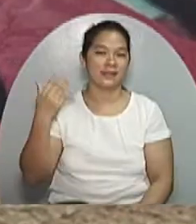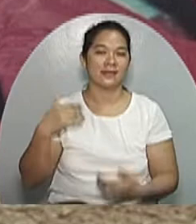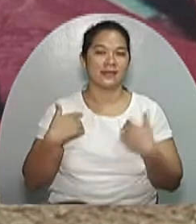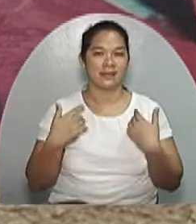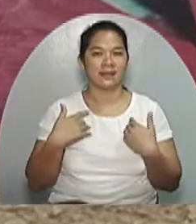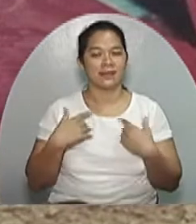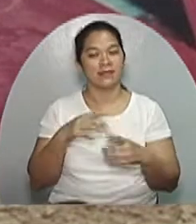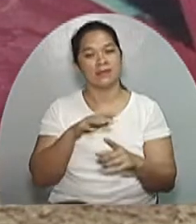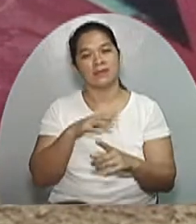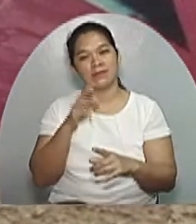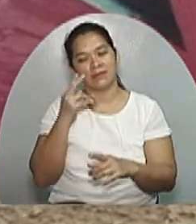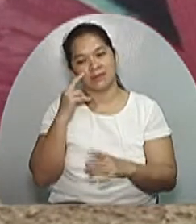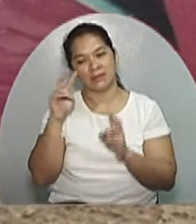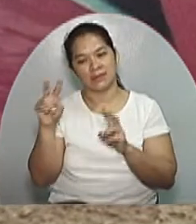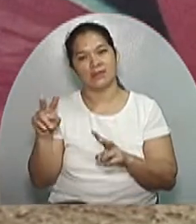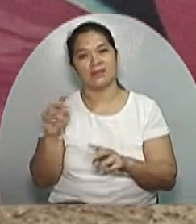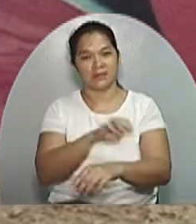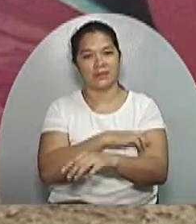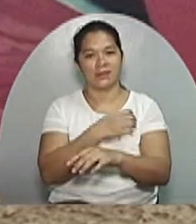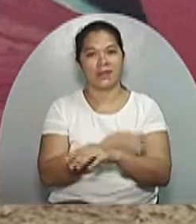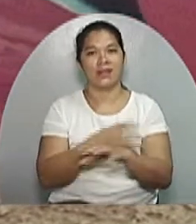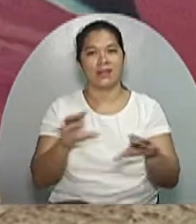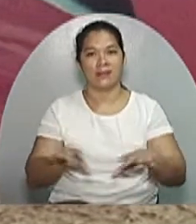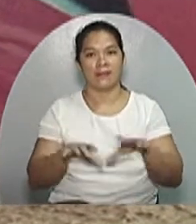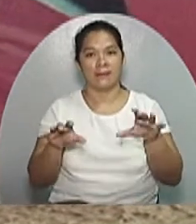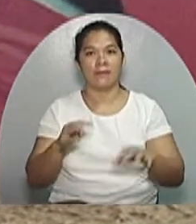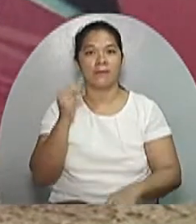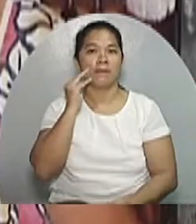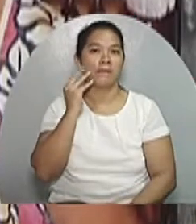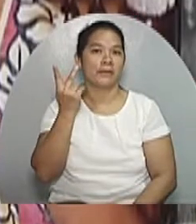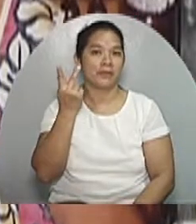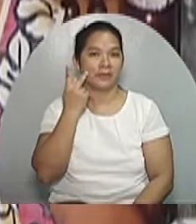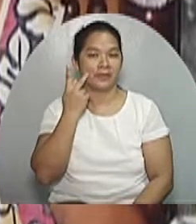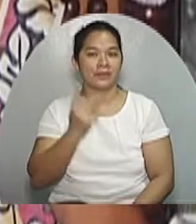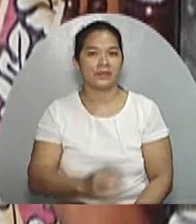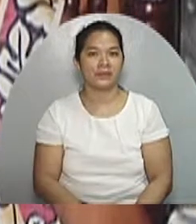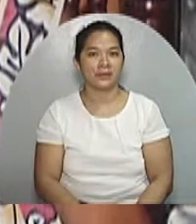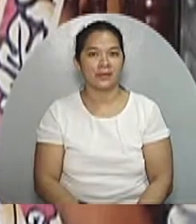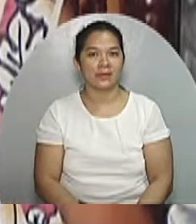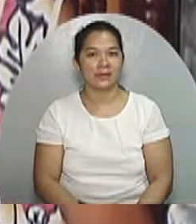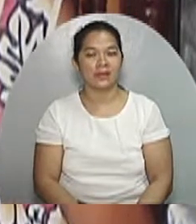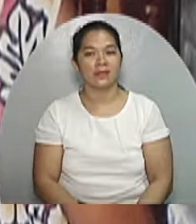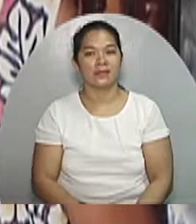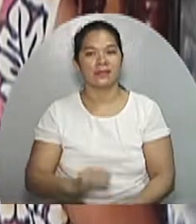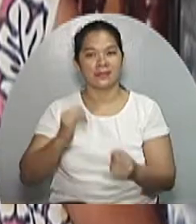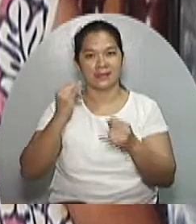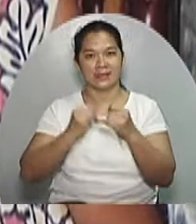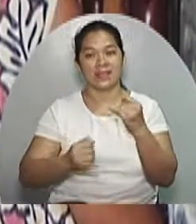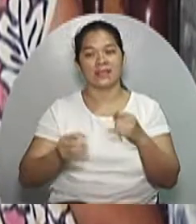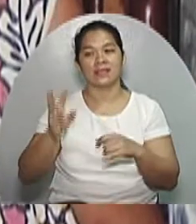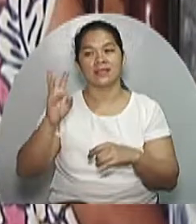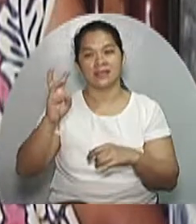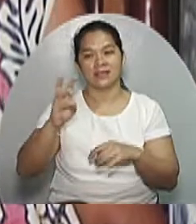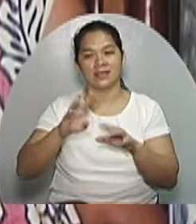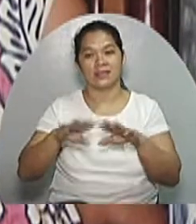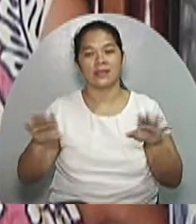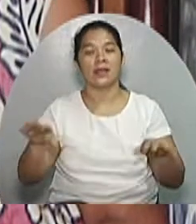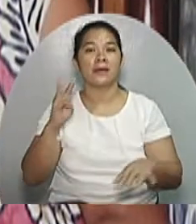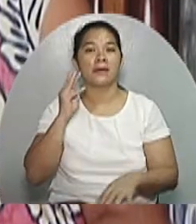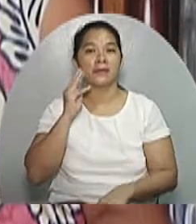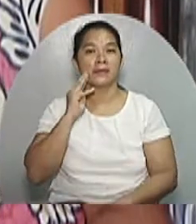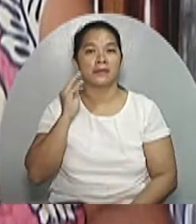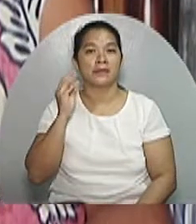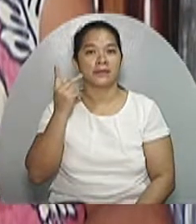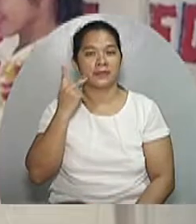Bata pa lamang ay kinakitaan na ng sigla at pagiging aktibo si Marian Christel De Jesus, bunso sa anim na magkakapatid